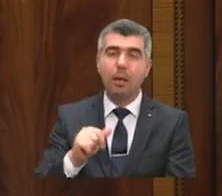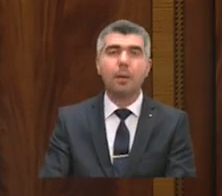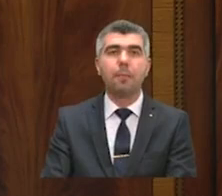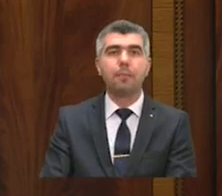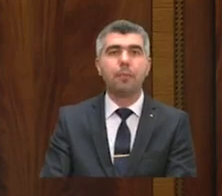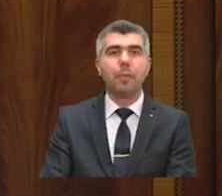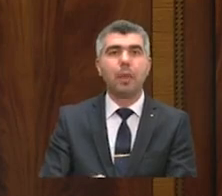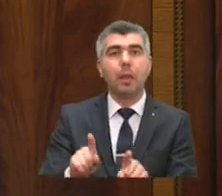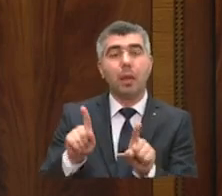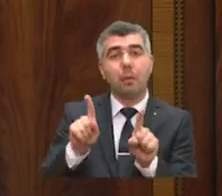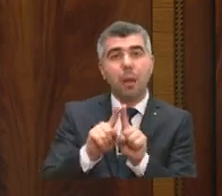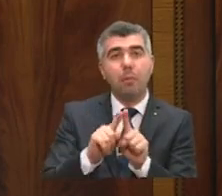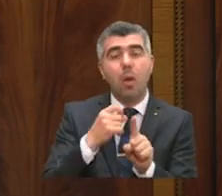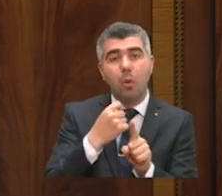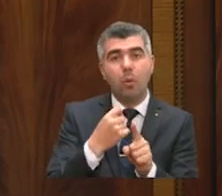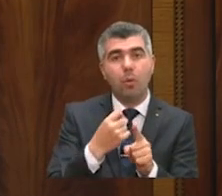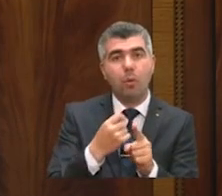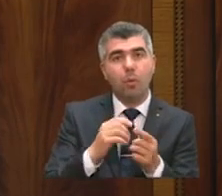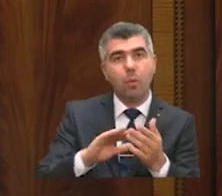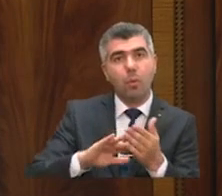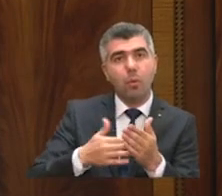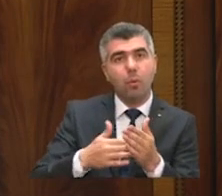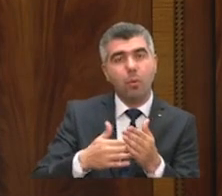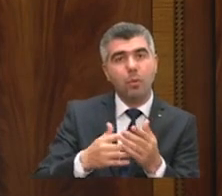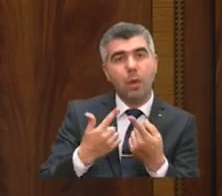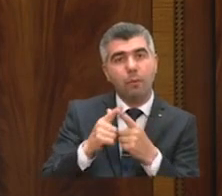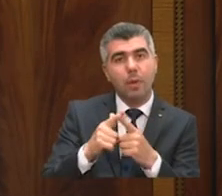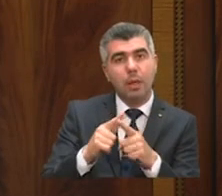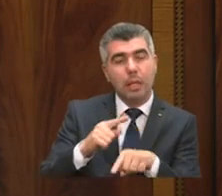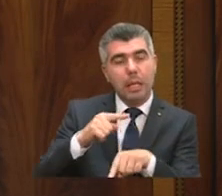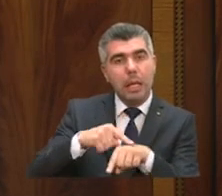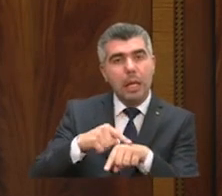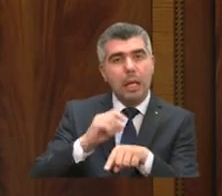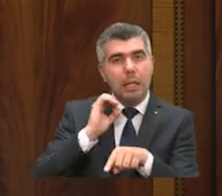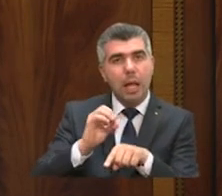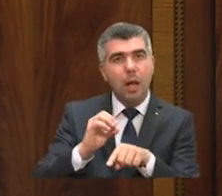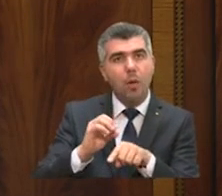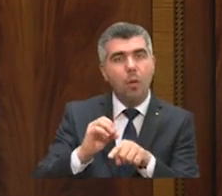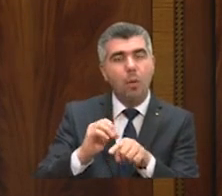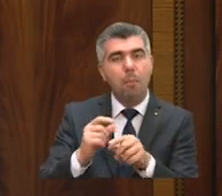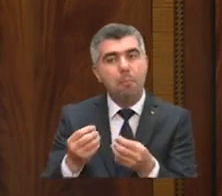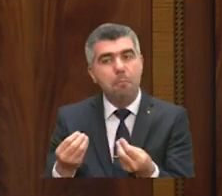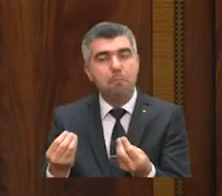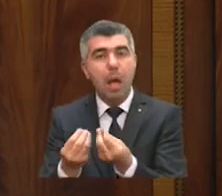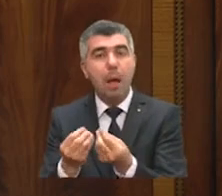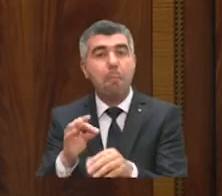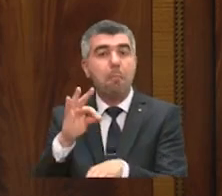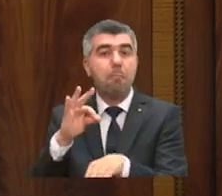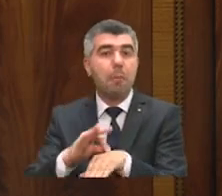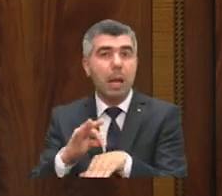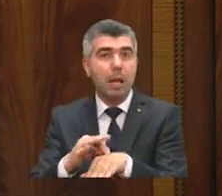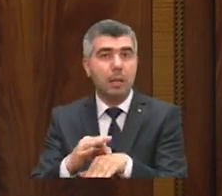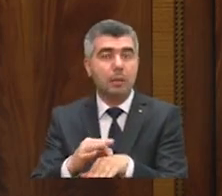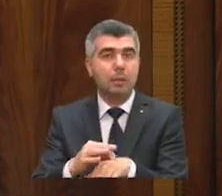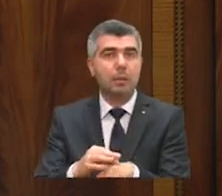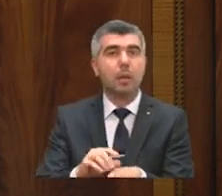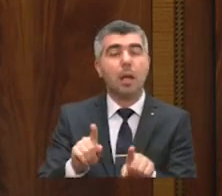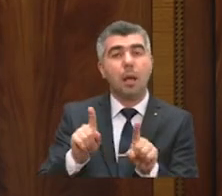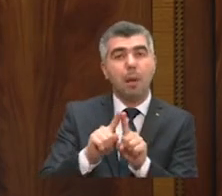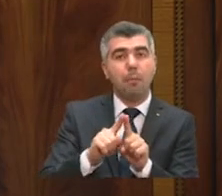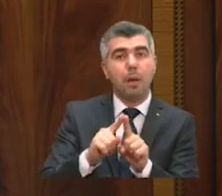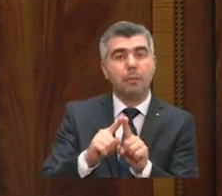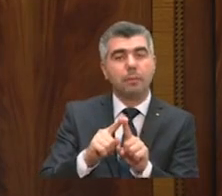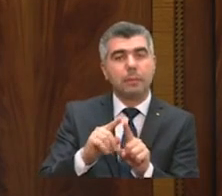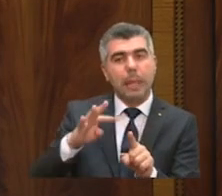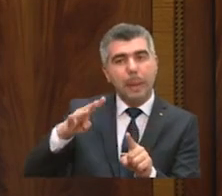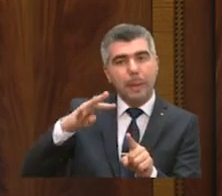ينتقل لما كيكونوا داك الفقرة الفوق الفرقعات ديال الجلد فيهم الماء وتقاسوا بهم واحد اخرين. كيمكن له ينتقل على حسب الريح ديال